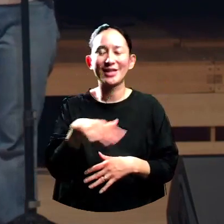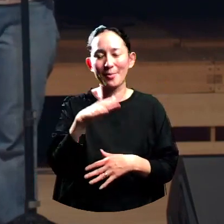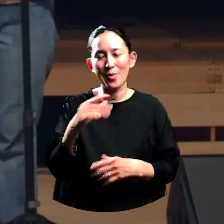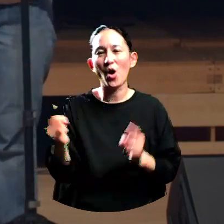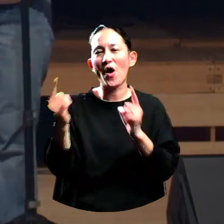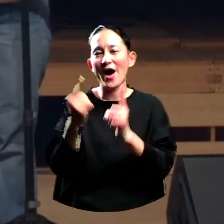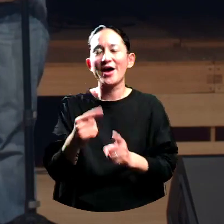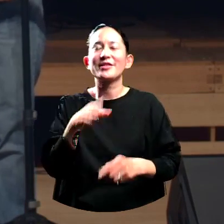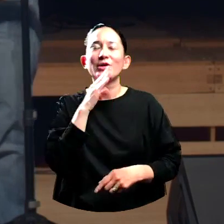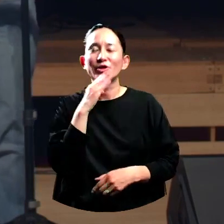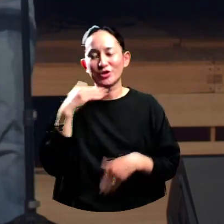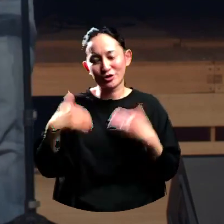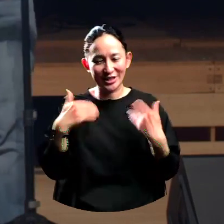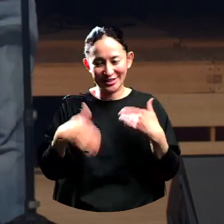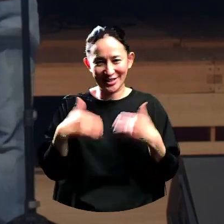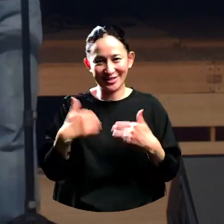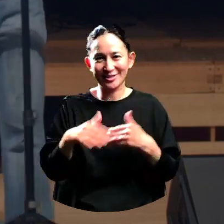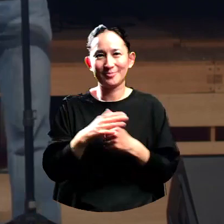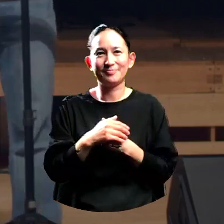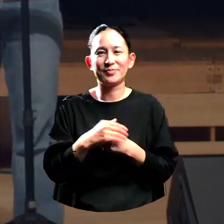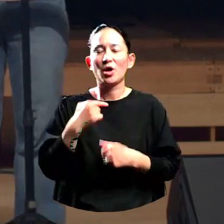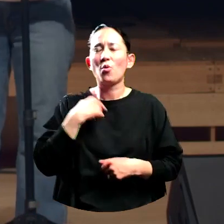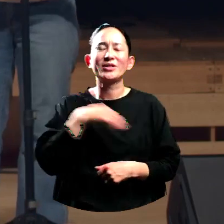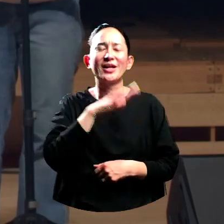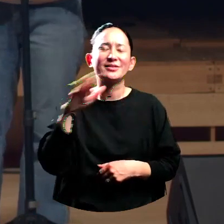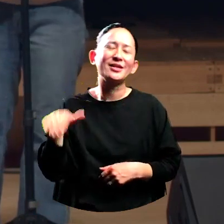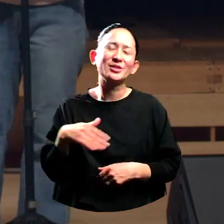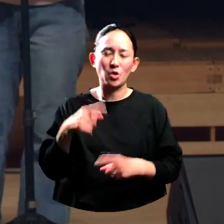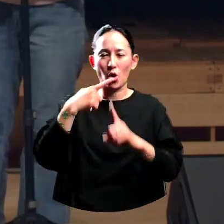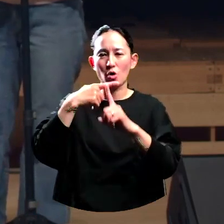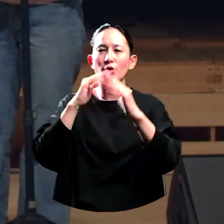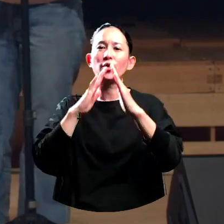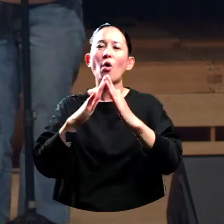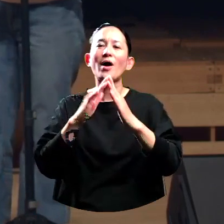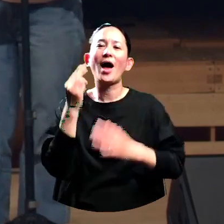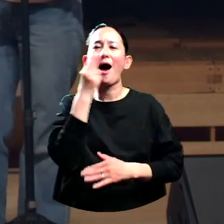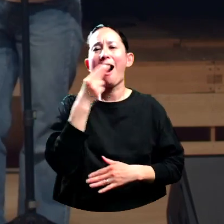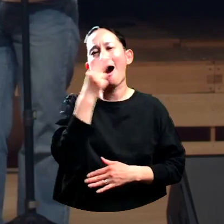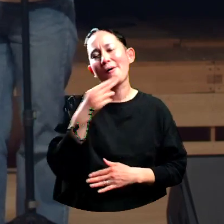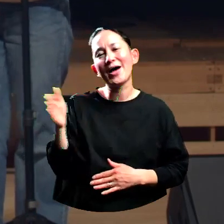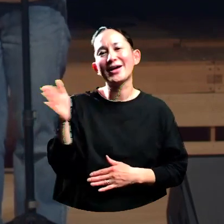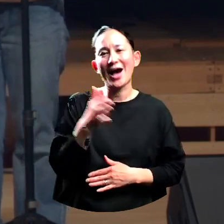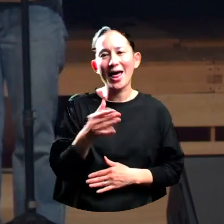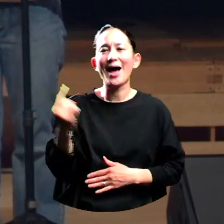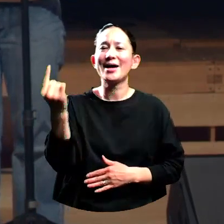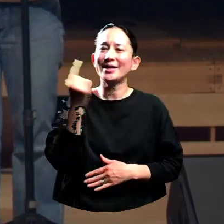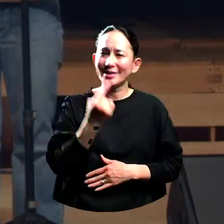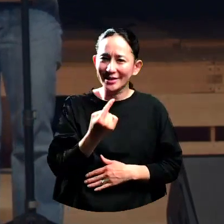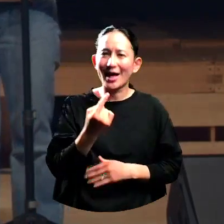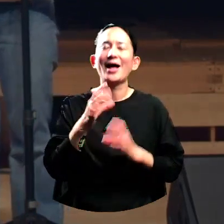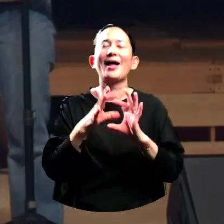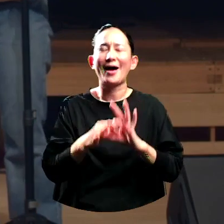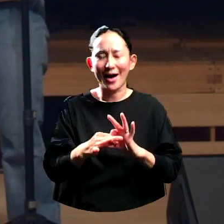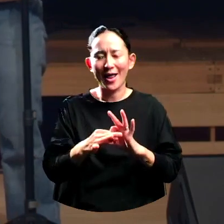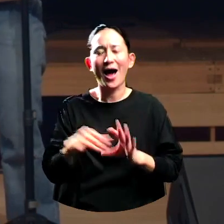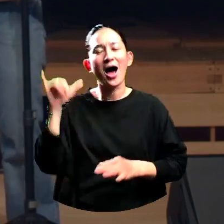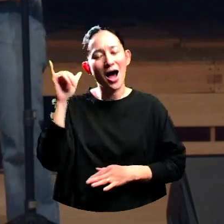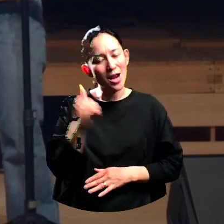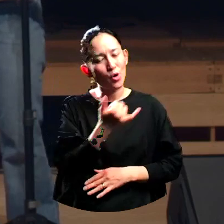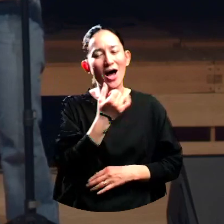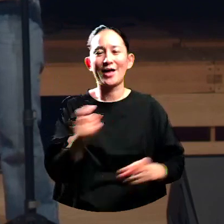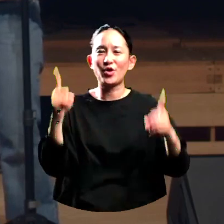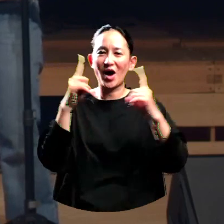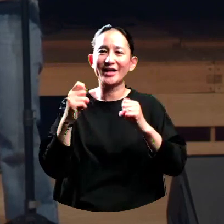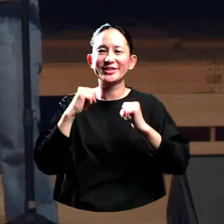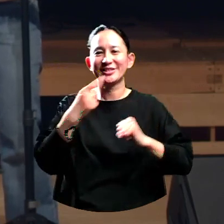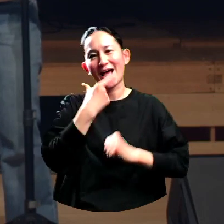right. Well, we are a church from Hawaii. Our roots are in Hawaii, so we always open up with our aloha greeting. 私たちの